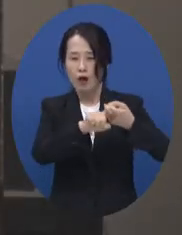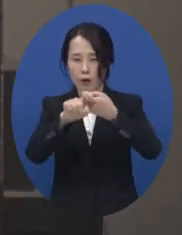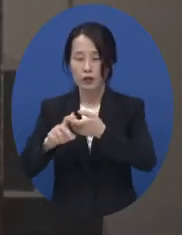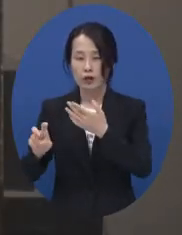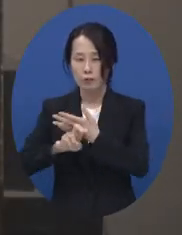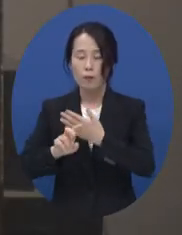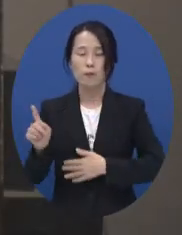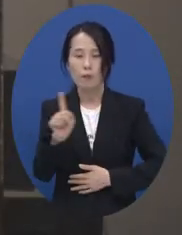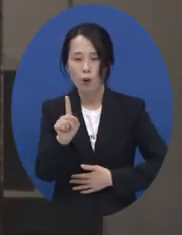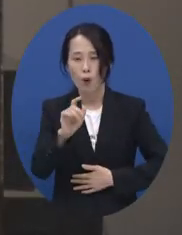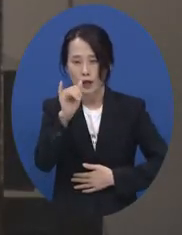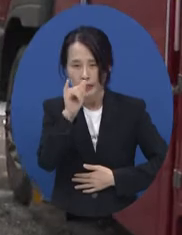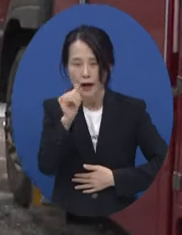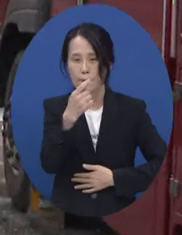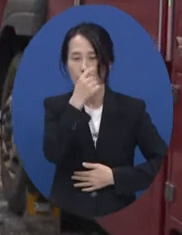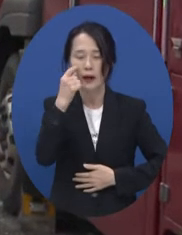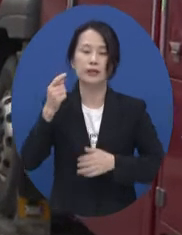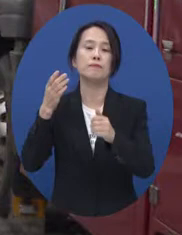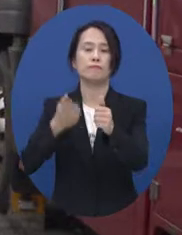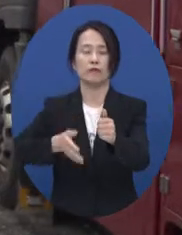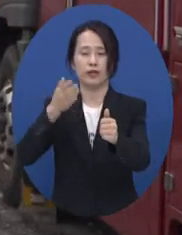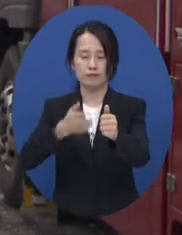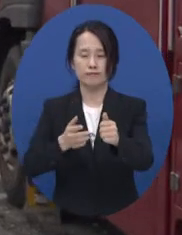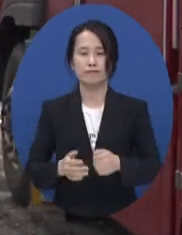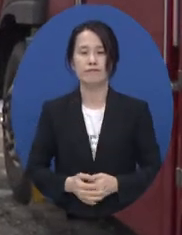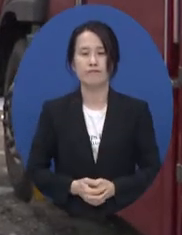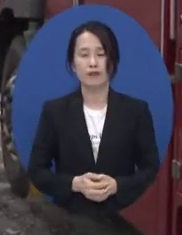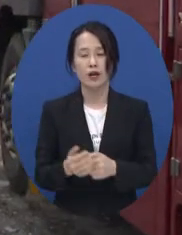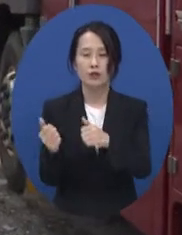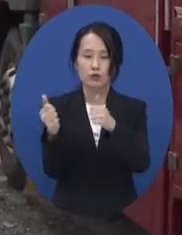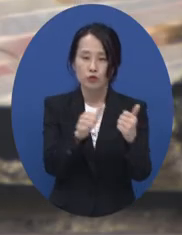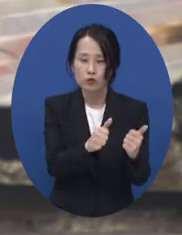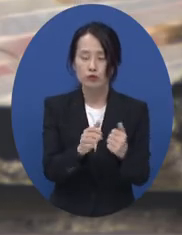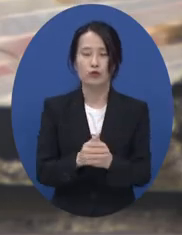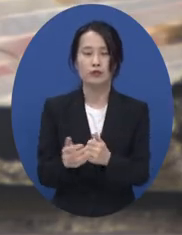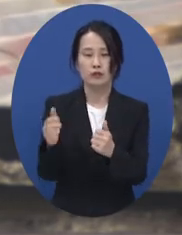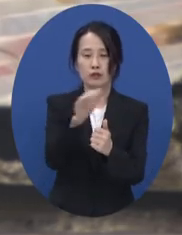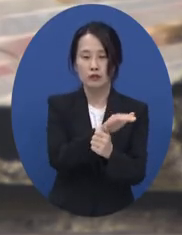요소가 있었는지도 확인하라고 덧붙였습니다. 순직 소방관